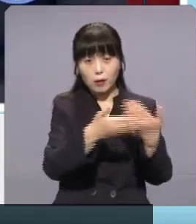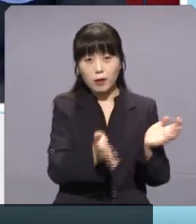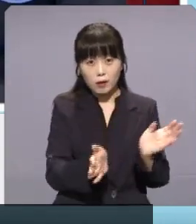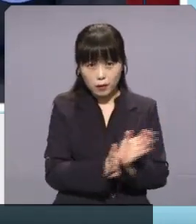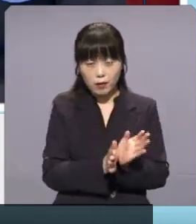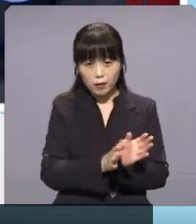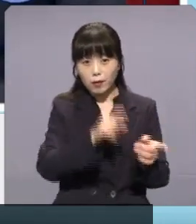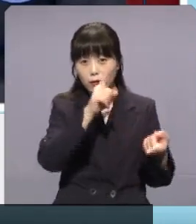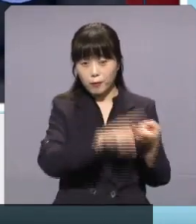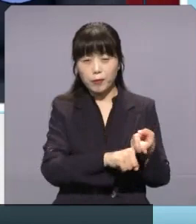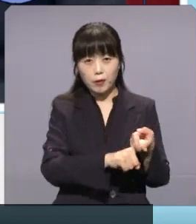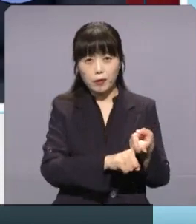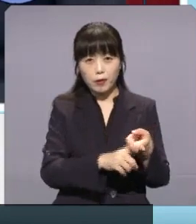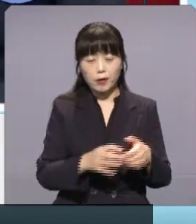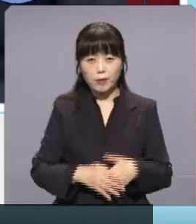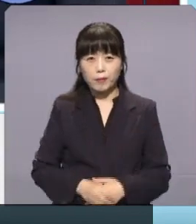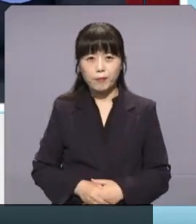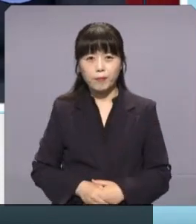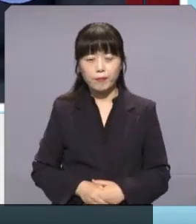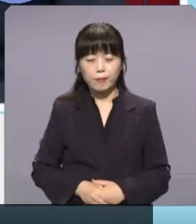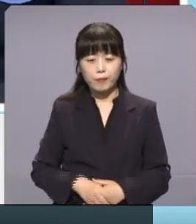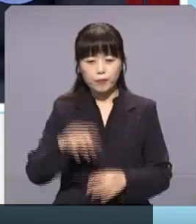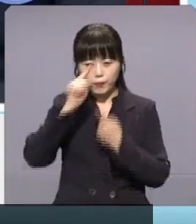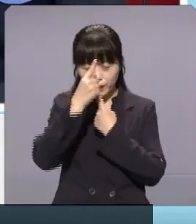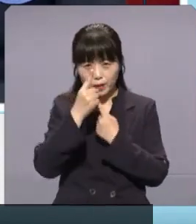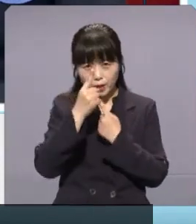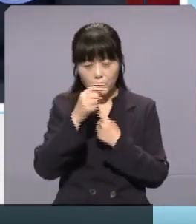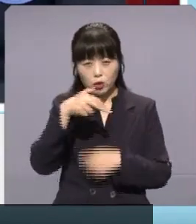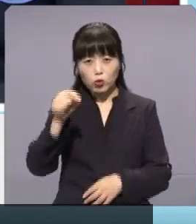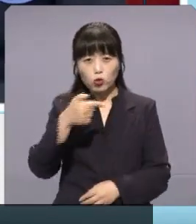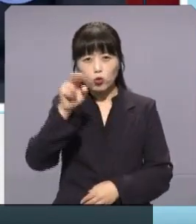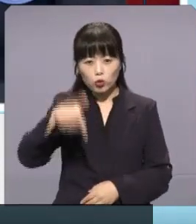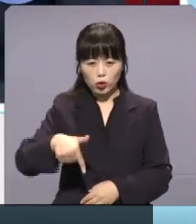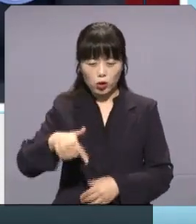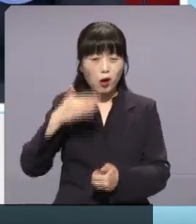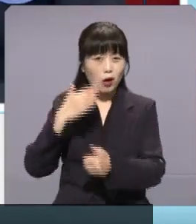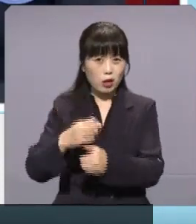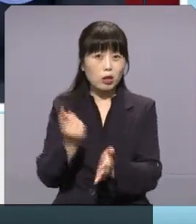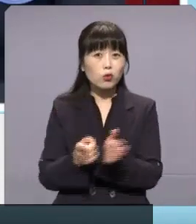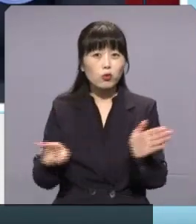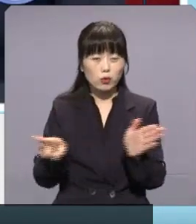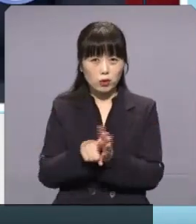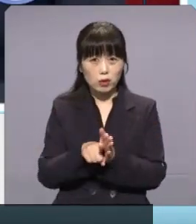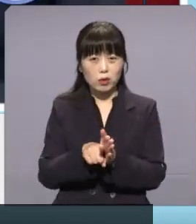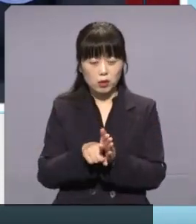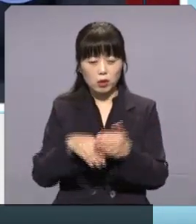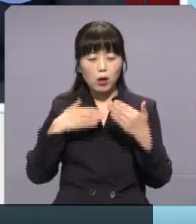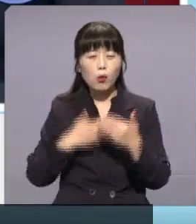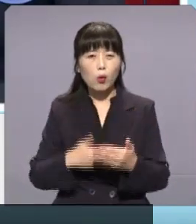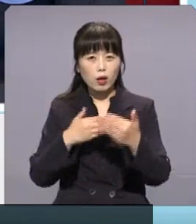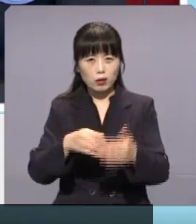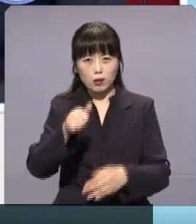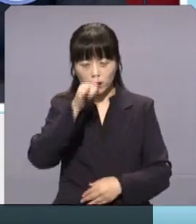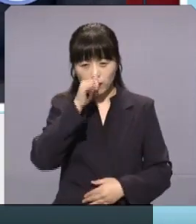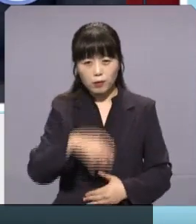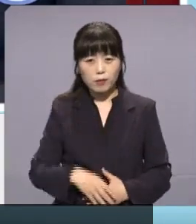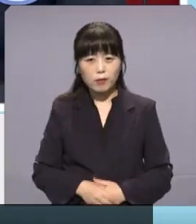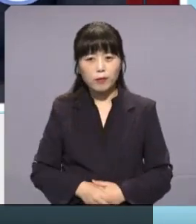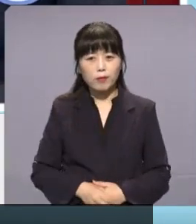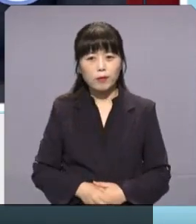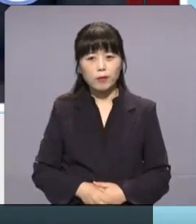했었잖아요. 그러니까 친 이준석 학살을 하기 위해서 지금까지 온 과정이 있었잖아요. 예. 비운이